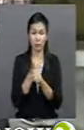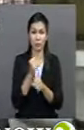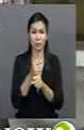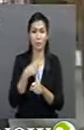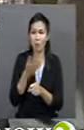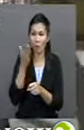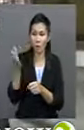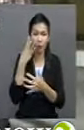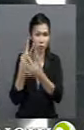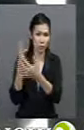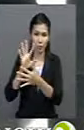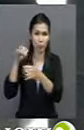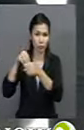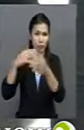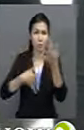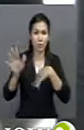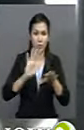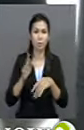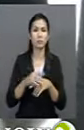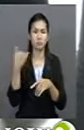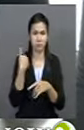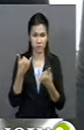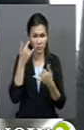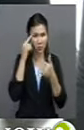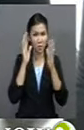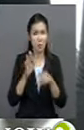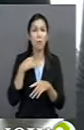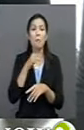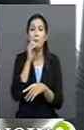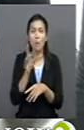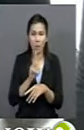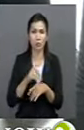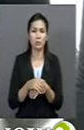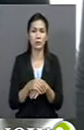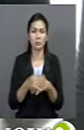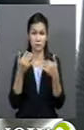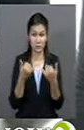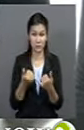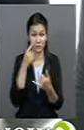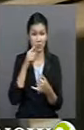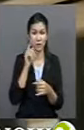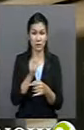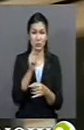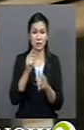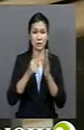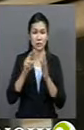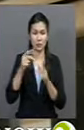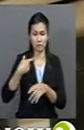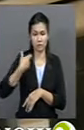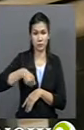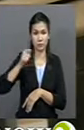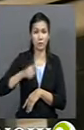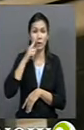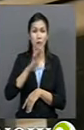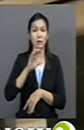านการขอปล่อยตัวชั่วคราวนะครับก็มีประเด็นด้านของกระบวนการนี่แหละครับซึ่งคุณธนเดชพ่วงพูนทนายความจากส